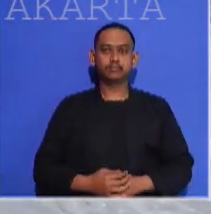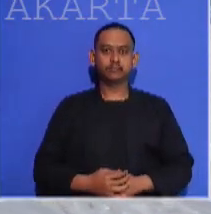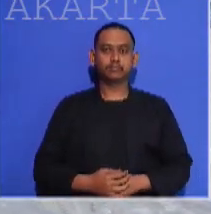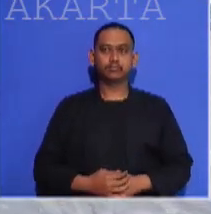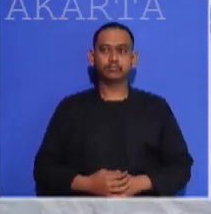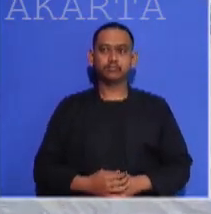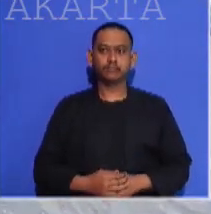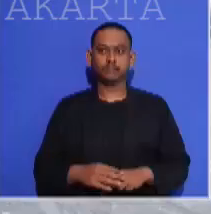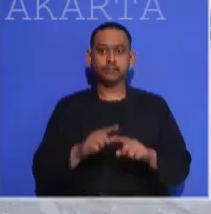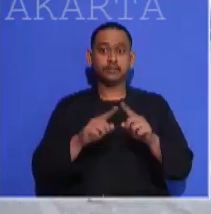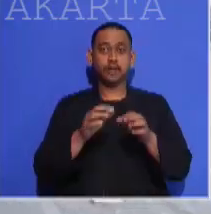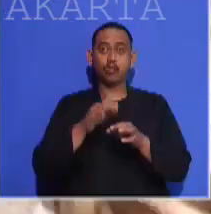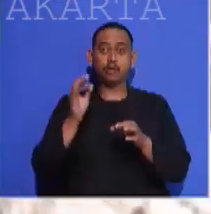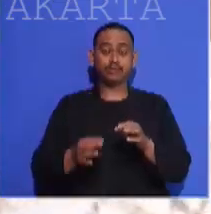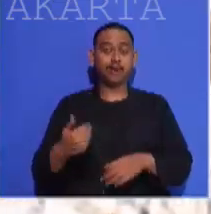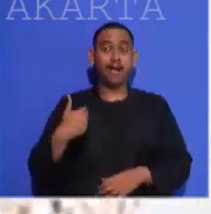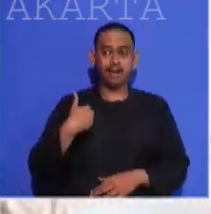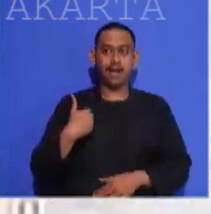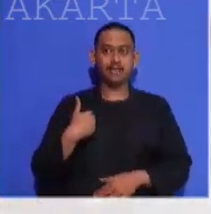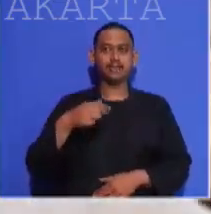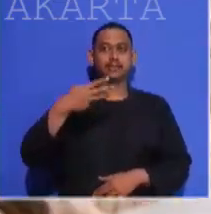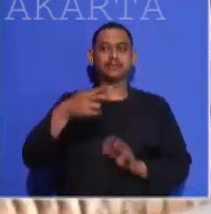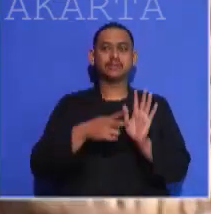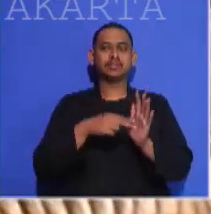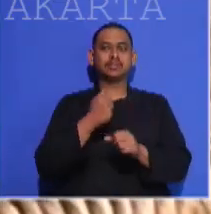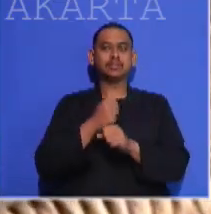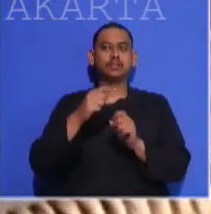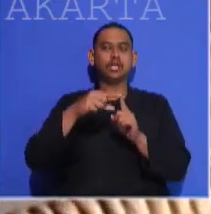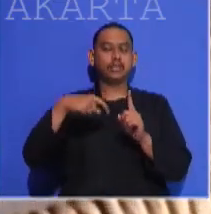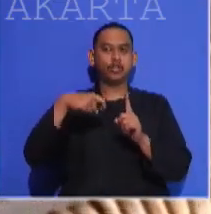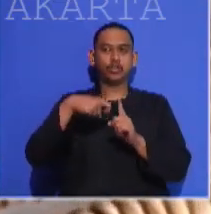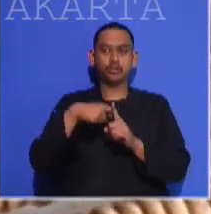awekani. Bahan baken arupi enceng gondok menika dipun datengaken saking